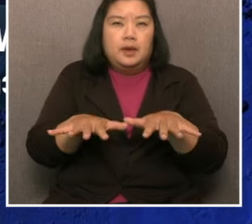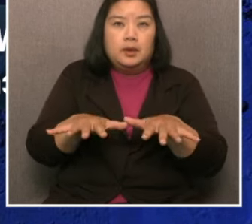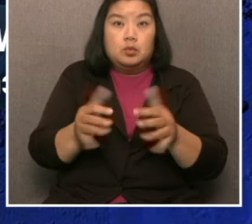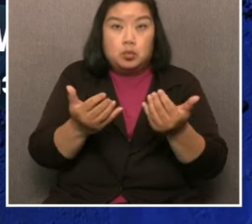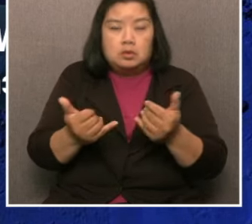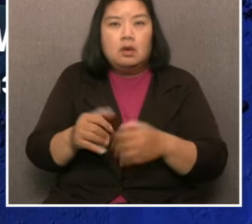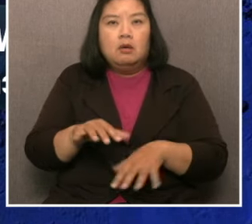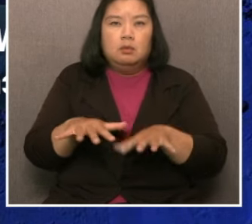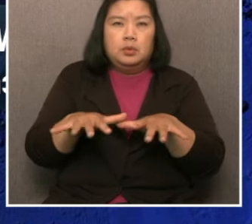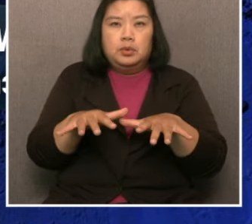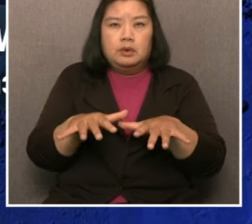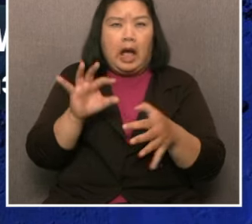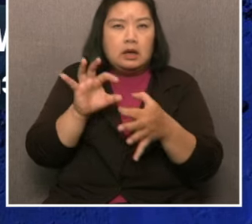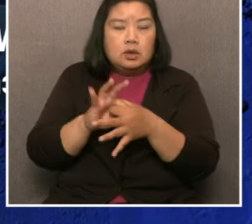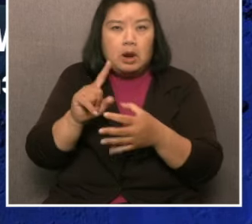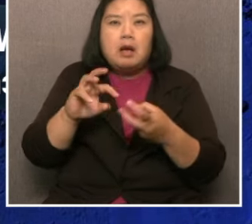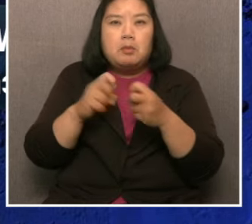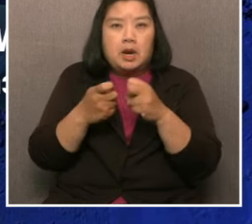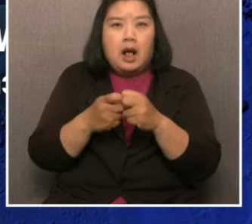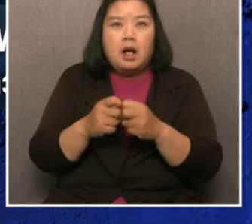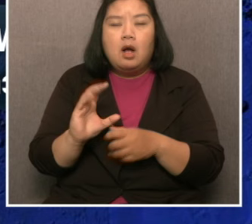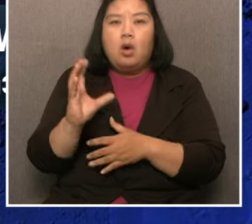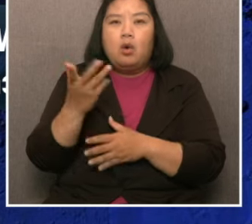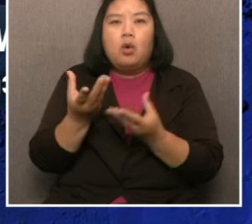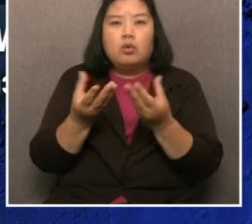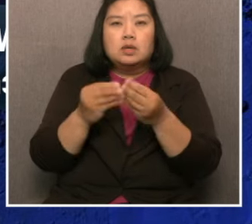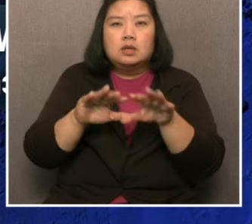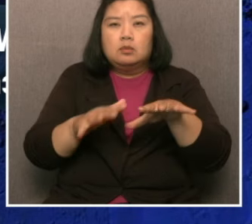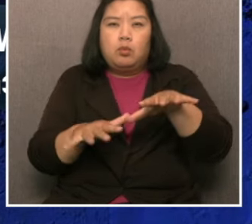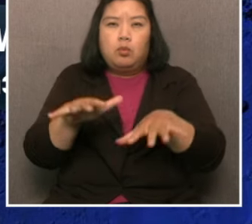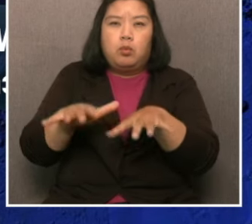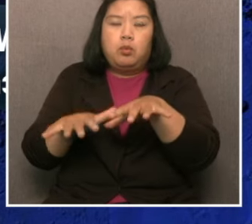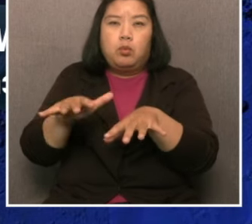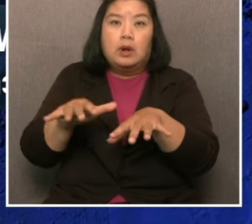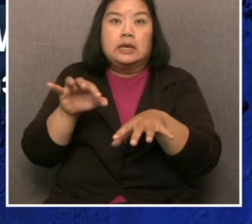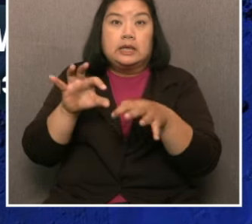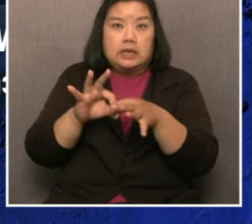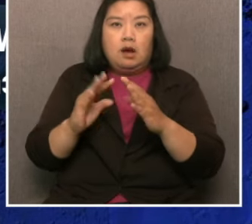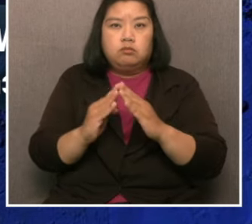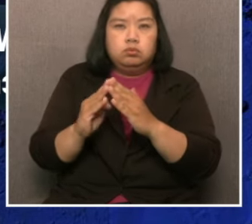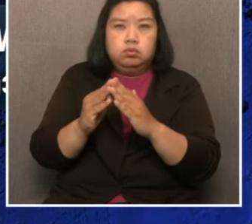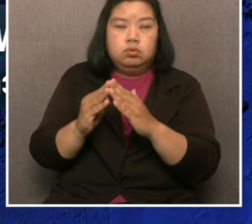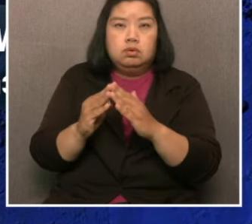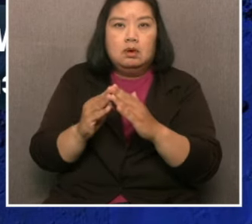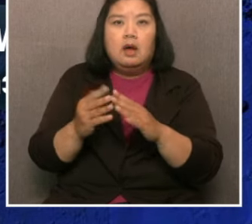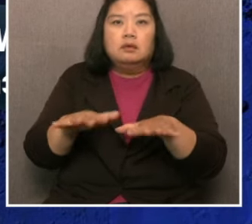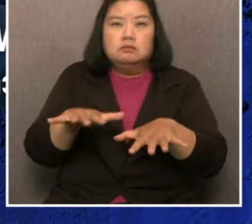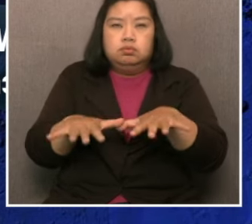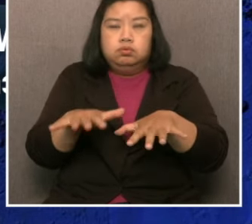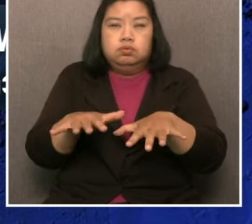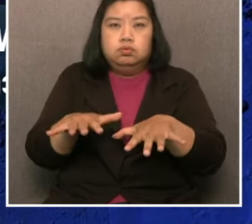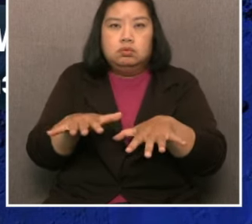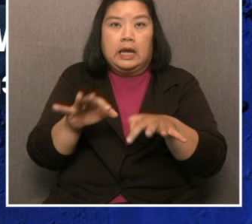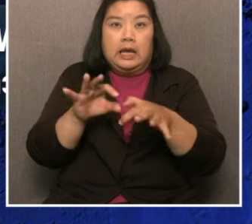จะเกี่ยวข้องกับการโค้งงอของเปลือกโลกที่เกิดจากน้ำหนักของหมู่เกาะฮาวายมีการเปลี่ยนแปลงด้าน